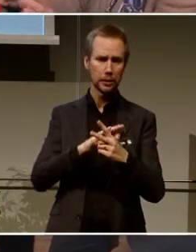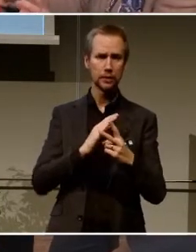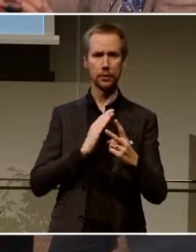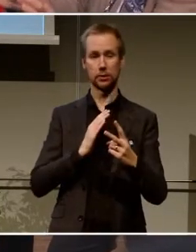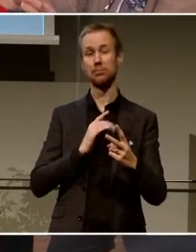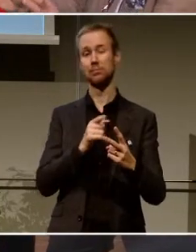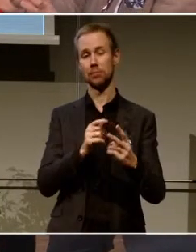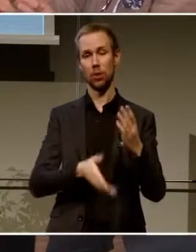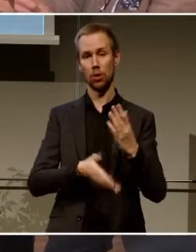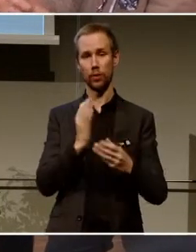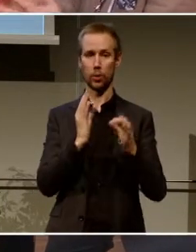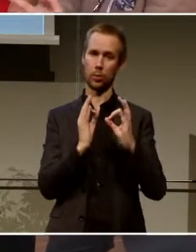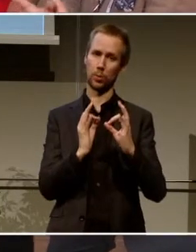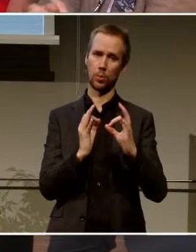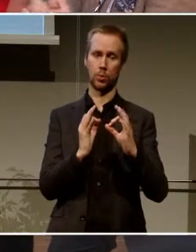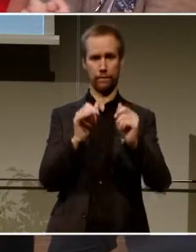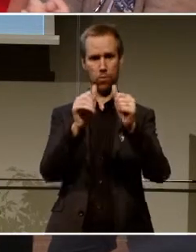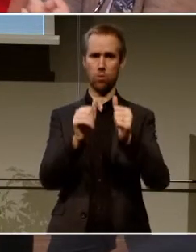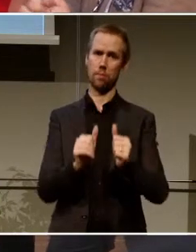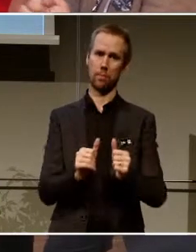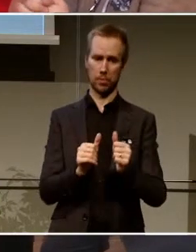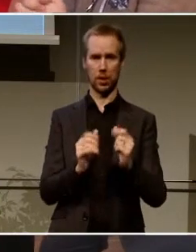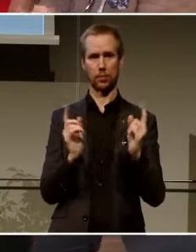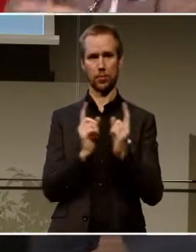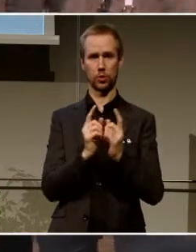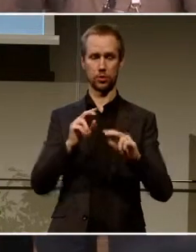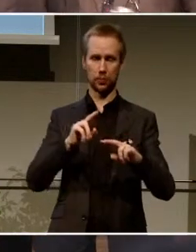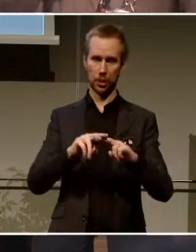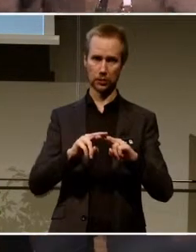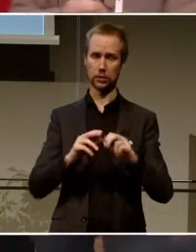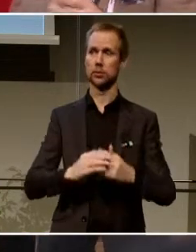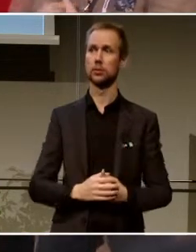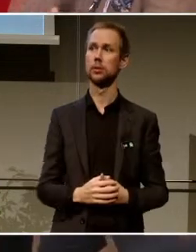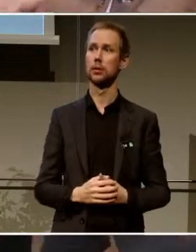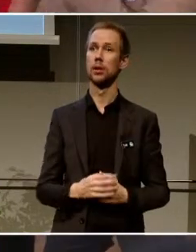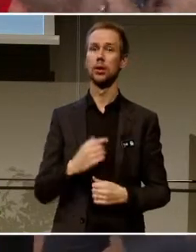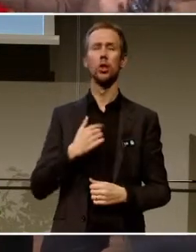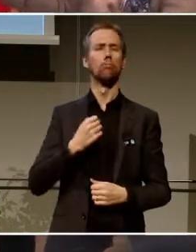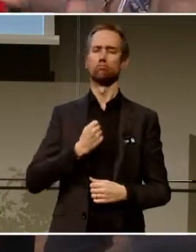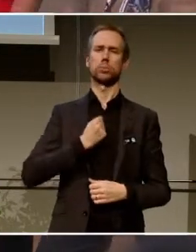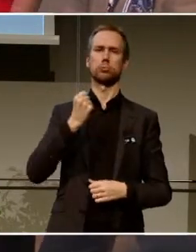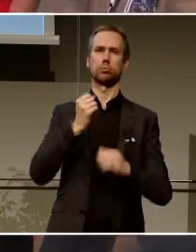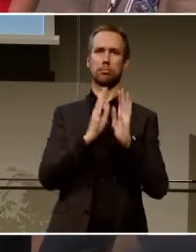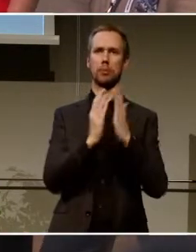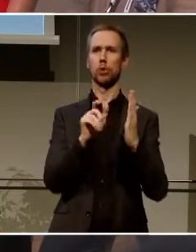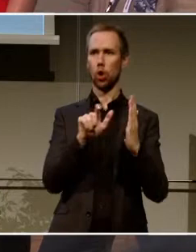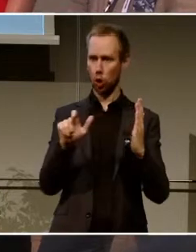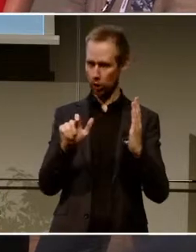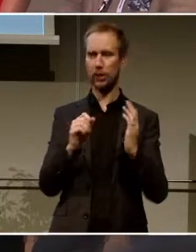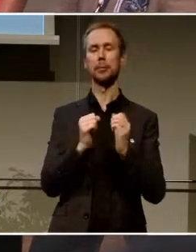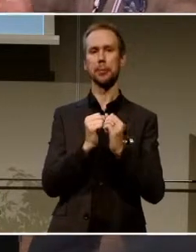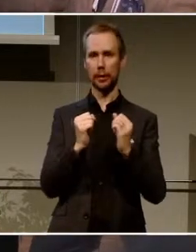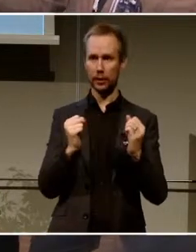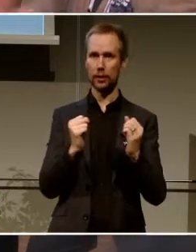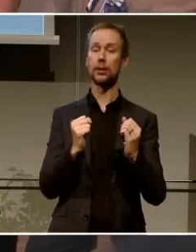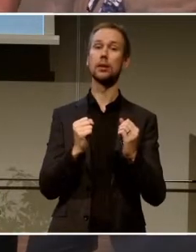hur du designar de här mötesplatserna. Så att, det är härligt, jag älskar bibliotekarier. Men just att det är ju många som tror jag